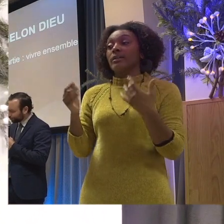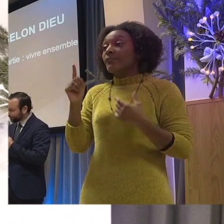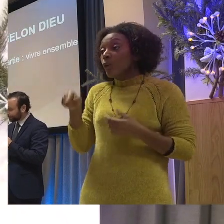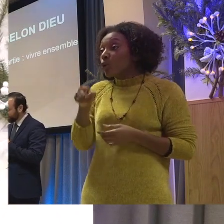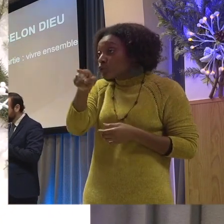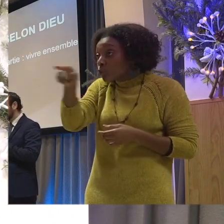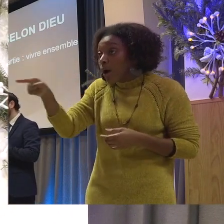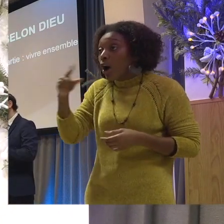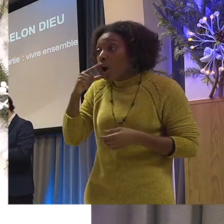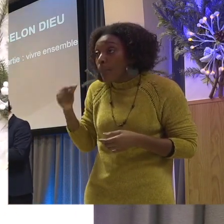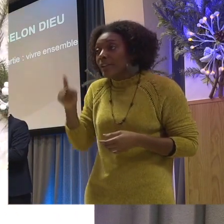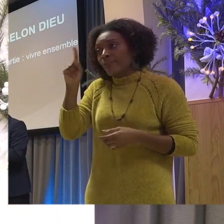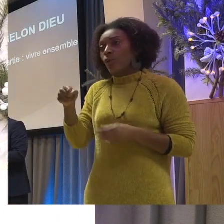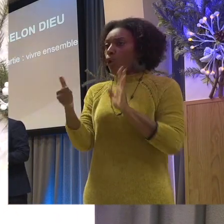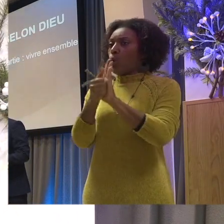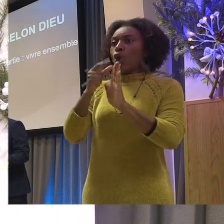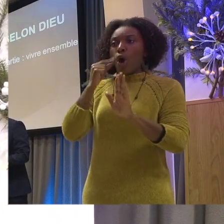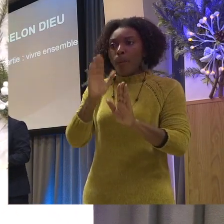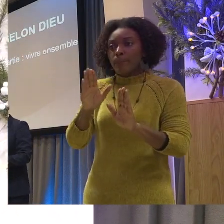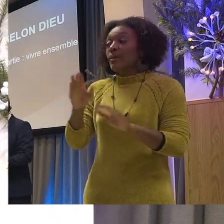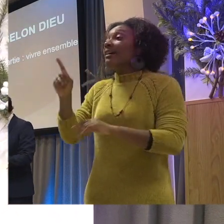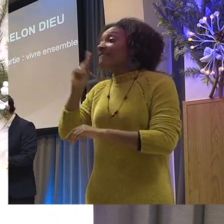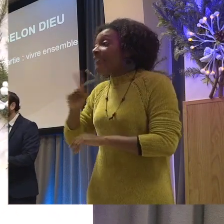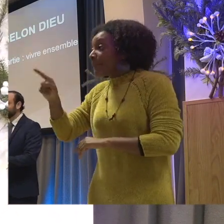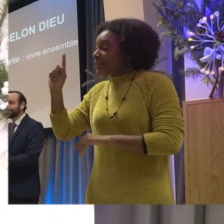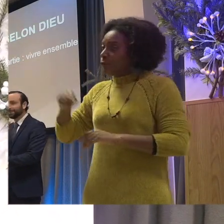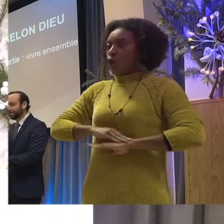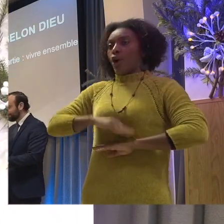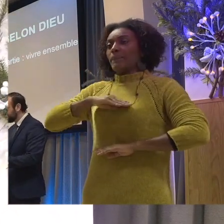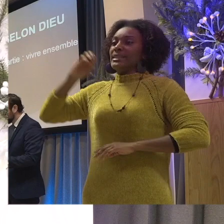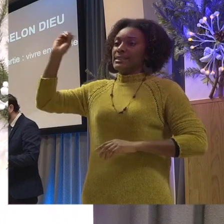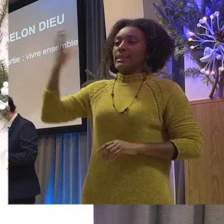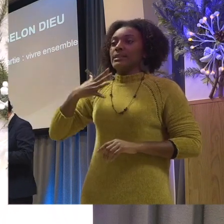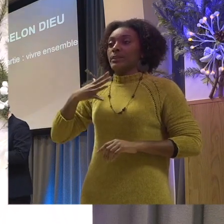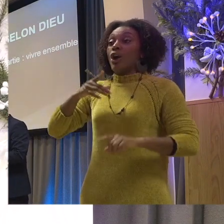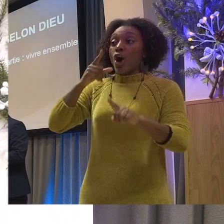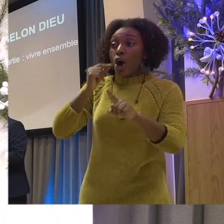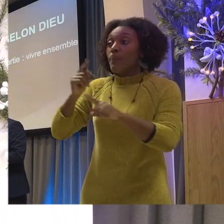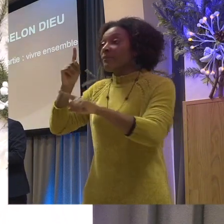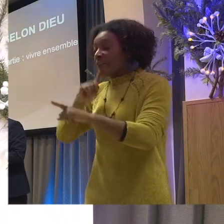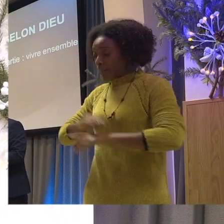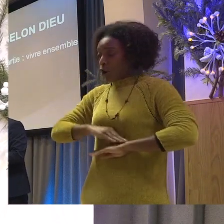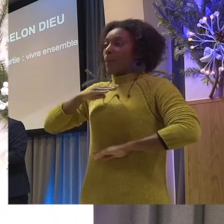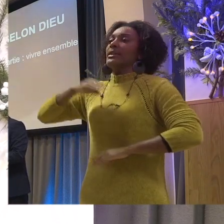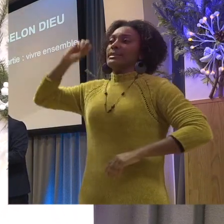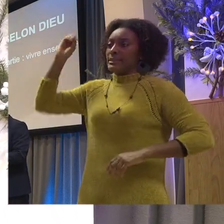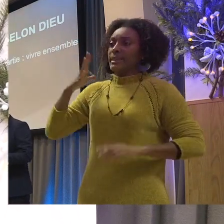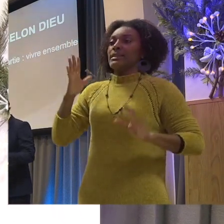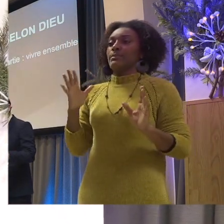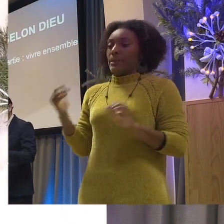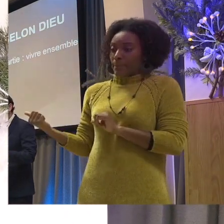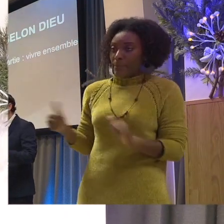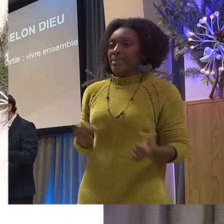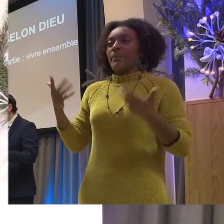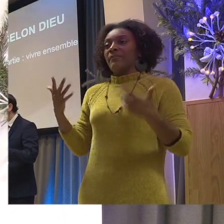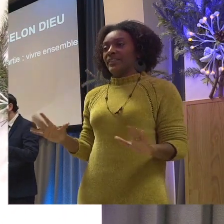frère, tu dois être un homme et toi, ma sœur, tu dois être une femme remplie du Saint-Esprit, baptisée d'eau, née de nouveau. Nous avons vu aussi que